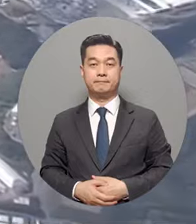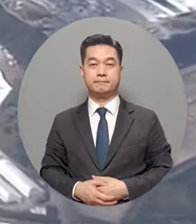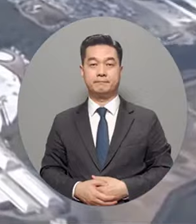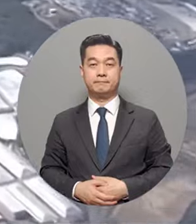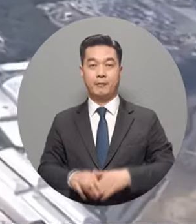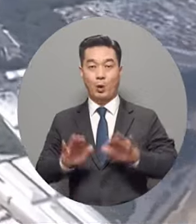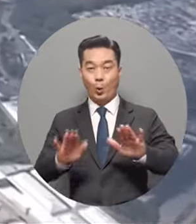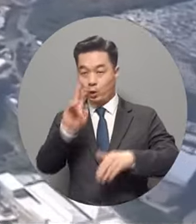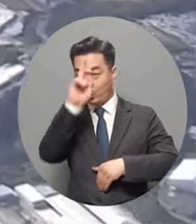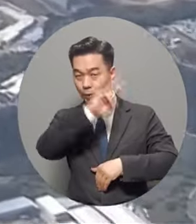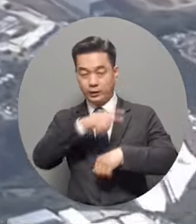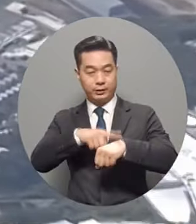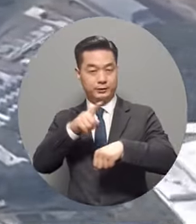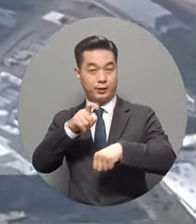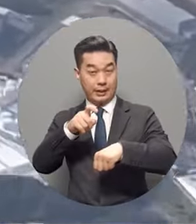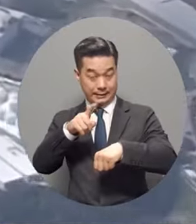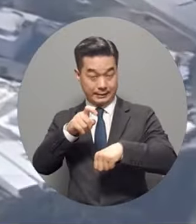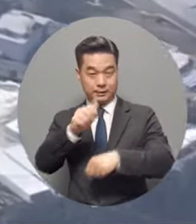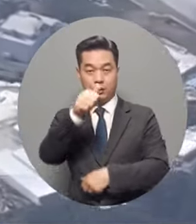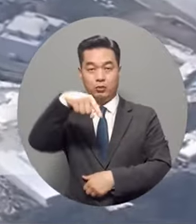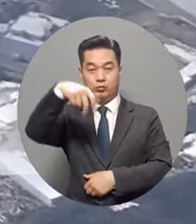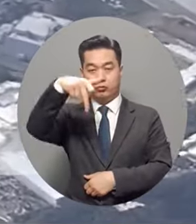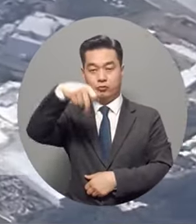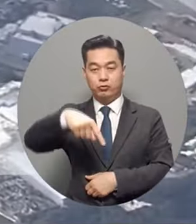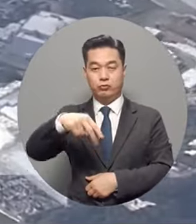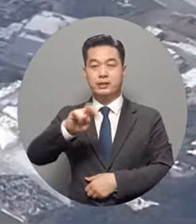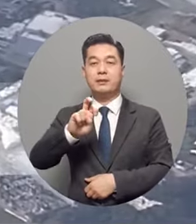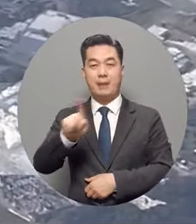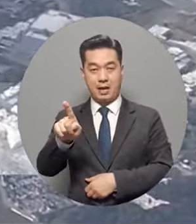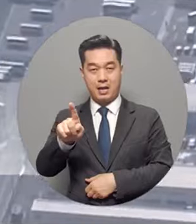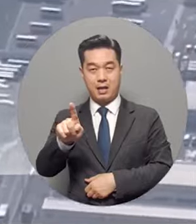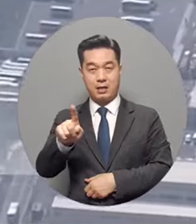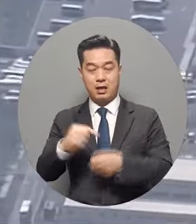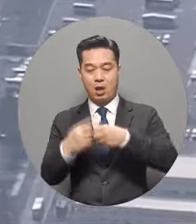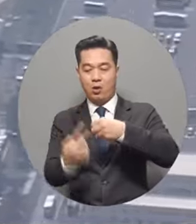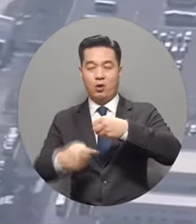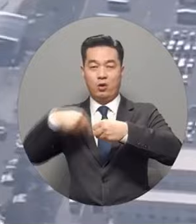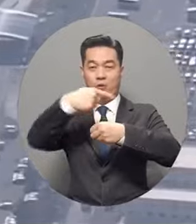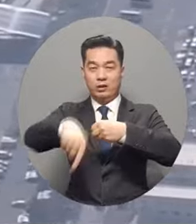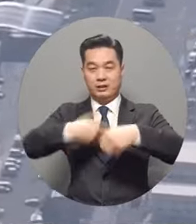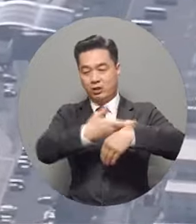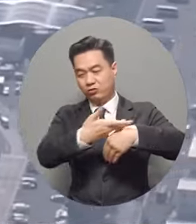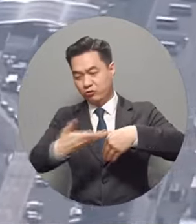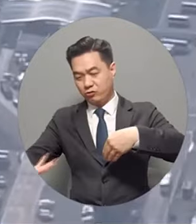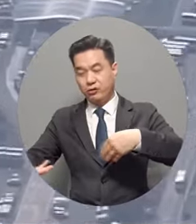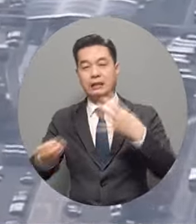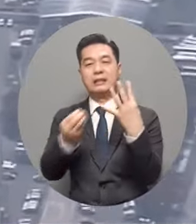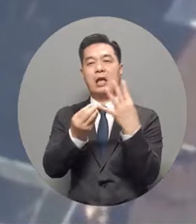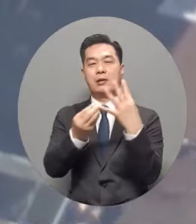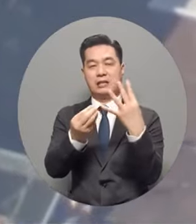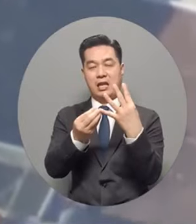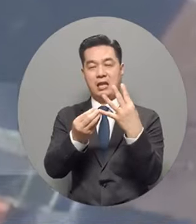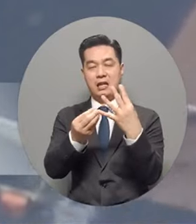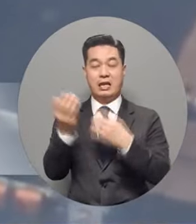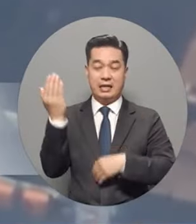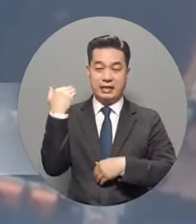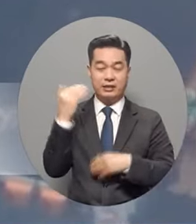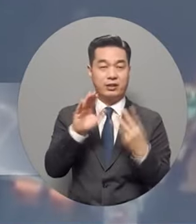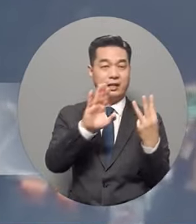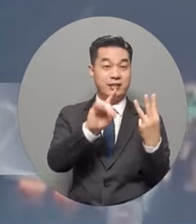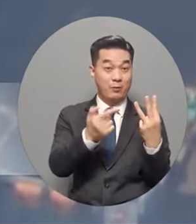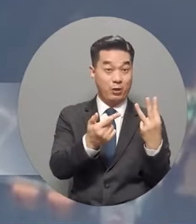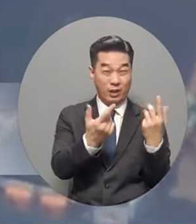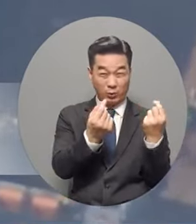오늘 오전 11시부터 후쿠시마 원전 오염수 4차 방류가 시작됐습니다. 지난 3차례의 방류 때와